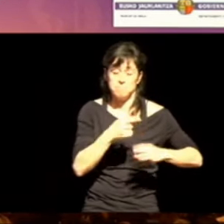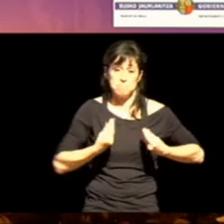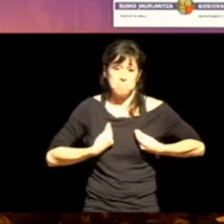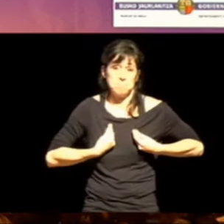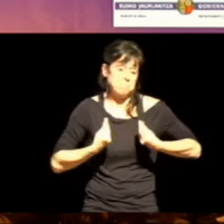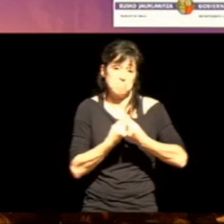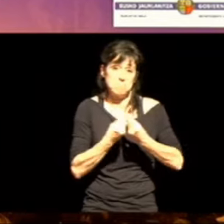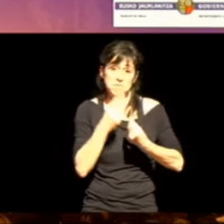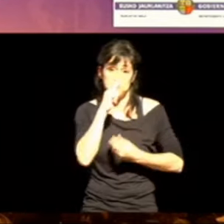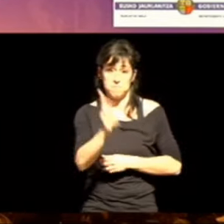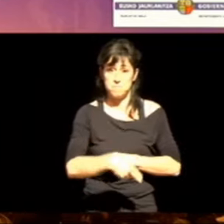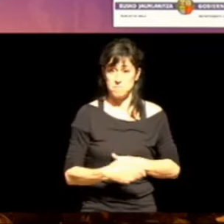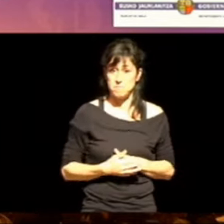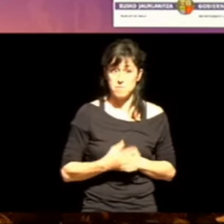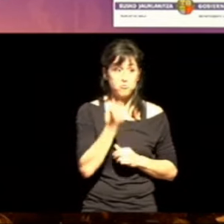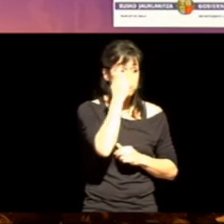Ikasleen protagonismo ondartu behar da.